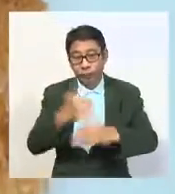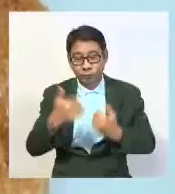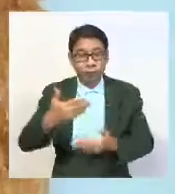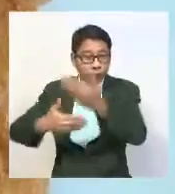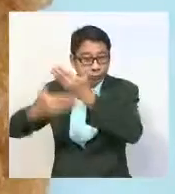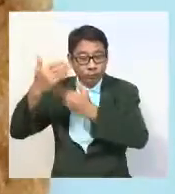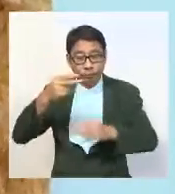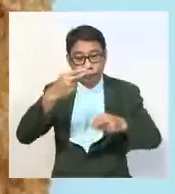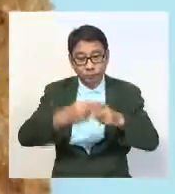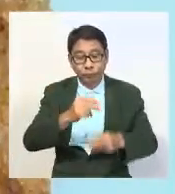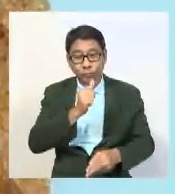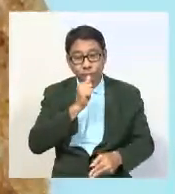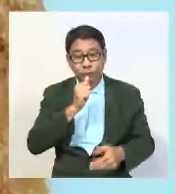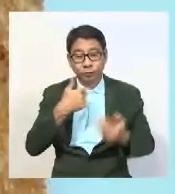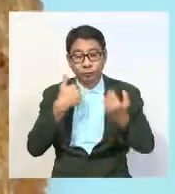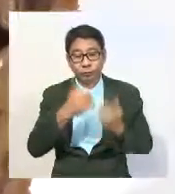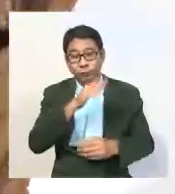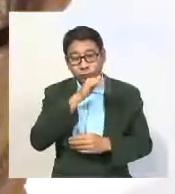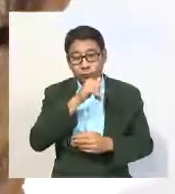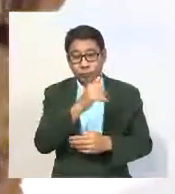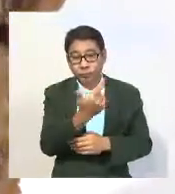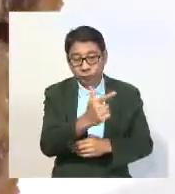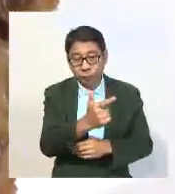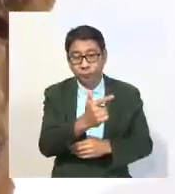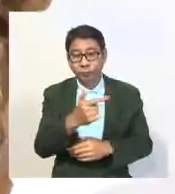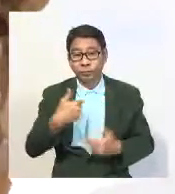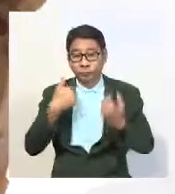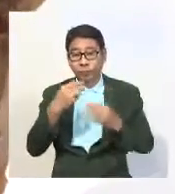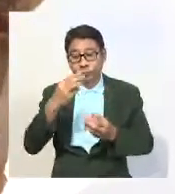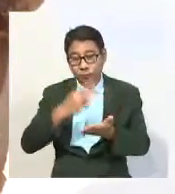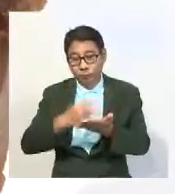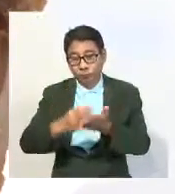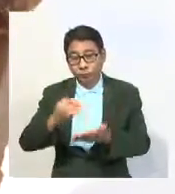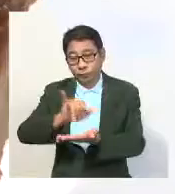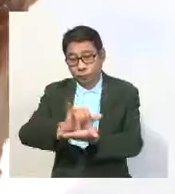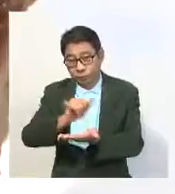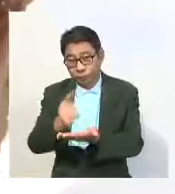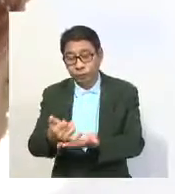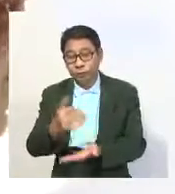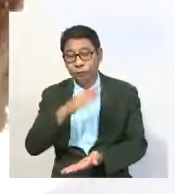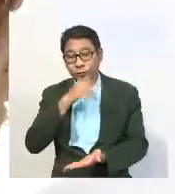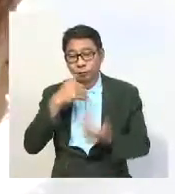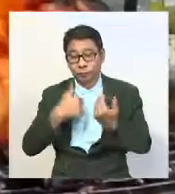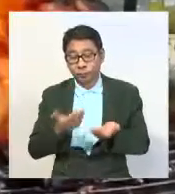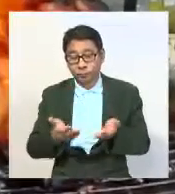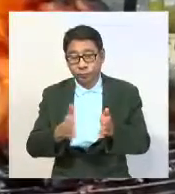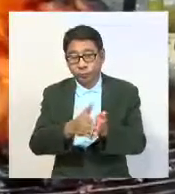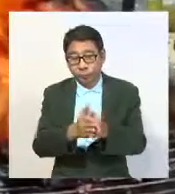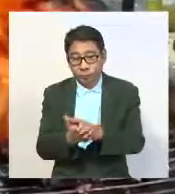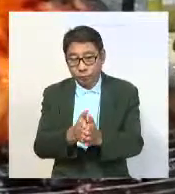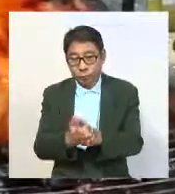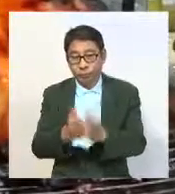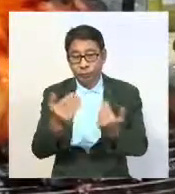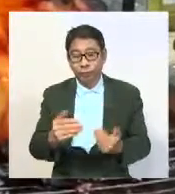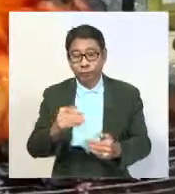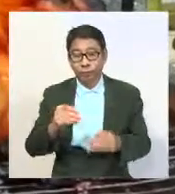คนั้นทรงตั้งชื่ออาหารชนิดนี้ว่าหมูทองวิชาการย่างหมูได้สืบทอดตระกูลโดยพ่อครัวในมณฑลกวางตุ้ง